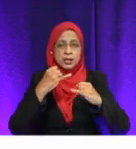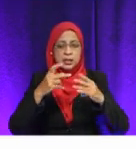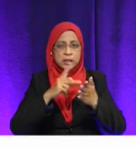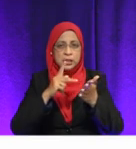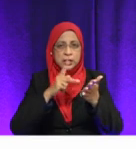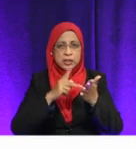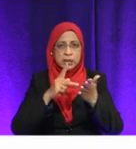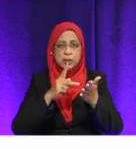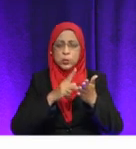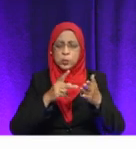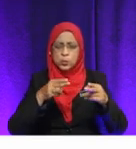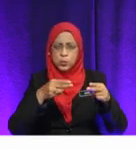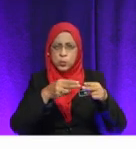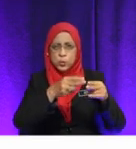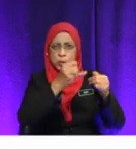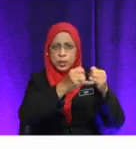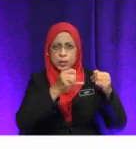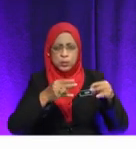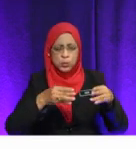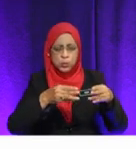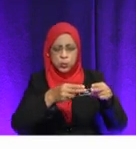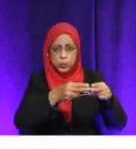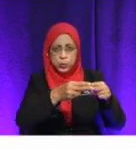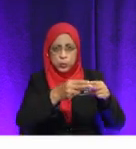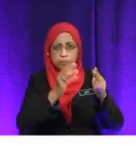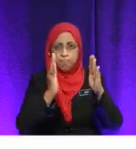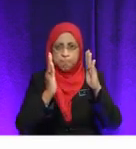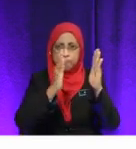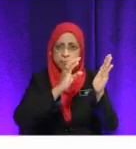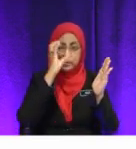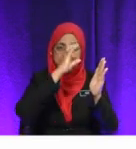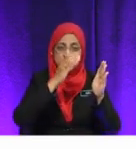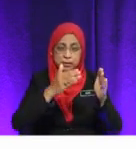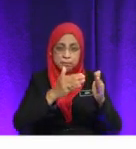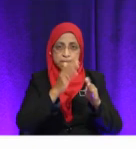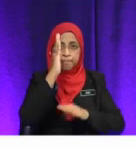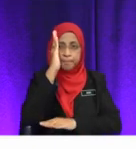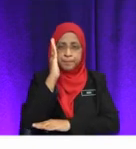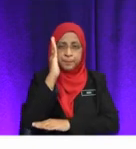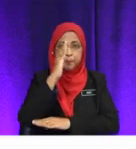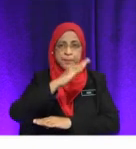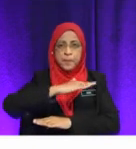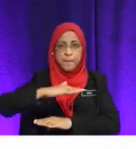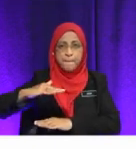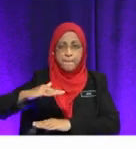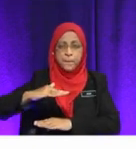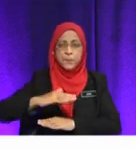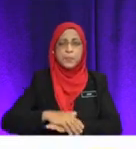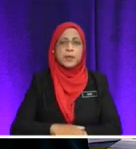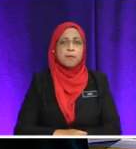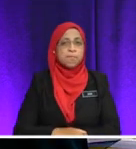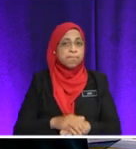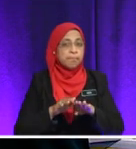yang menegak atau mengukuh Oke sama macam konsep tadi melukis unjuran fotografi bagi pembukaan